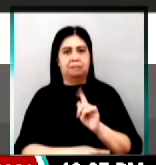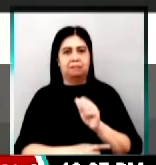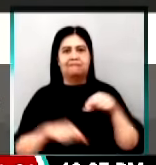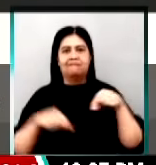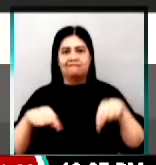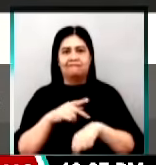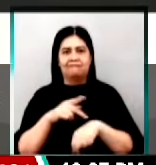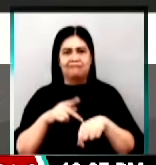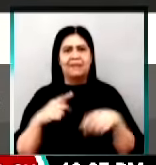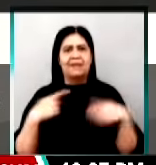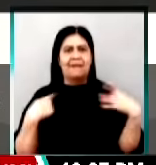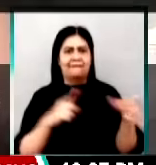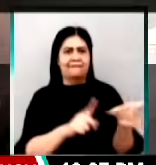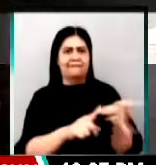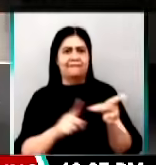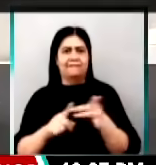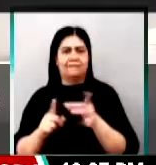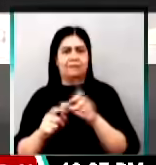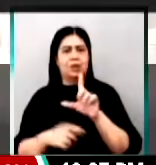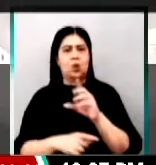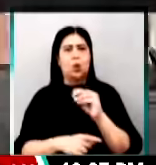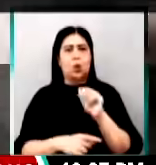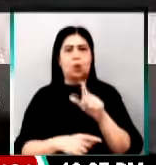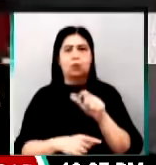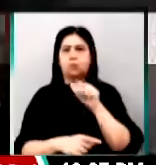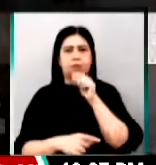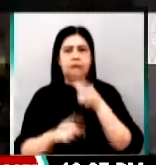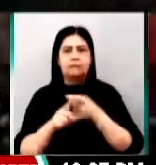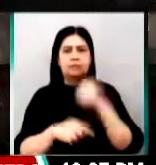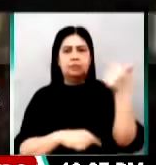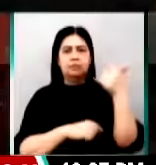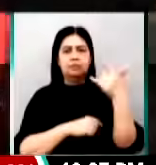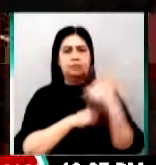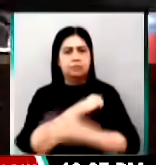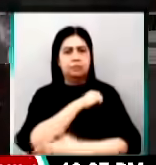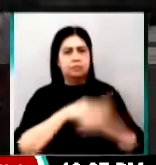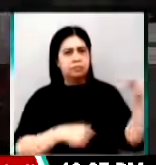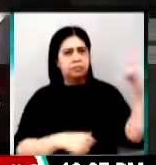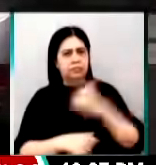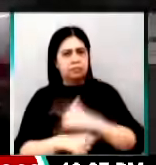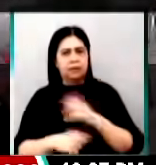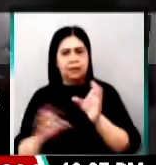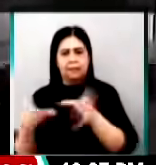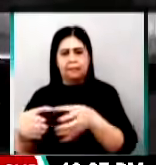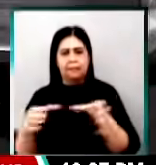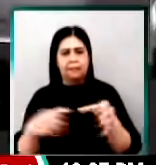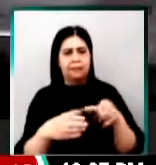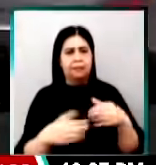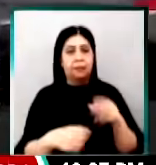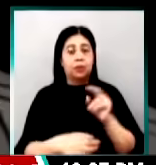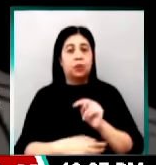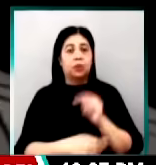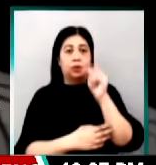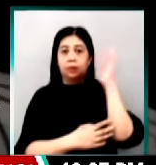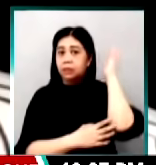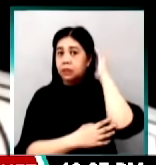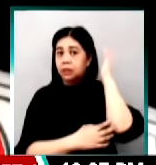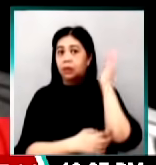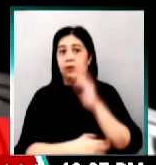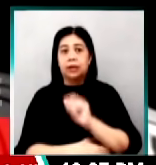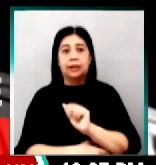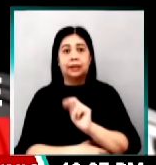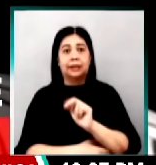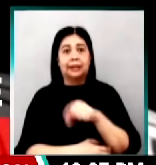sa mga local cases o yung mga hindi galing sa ibang bansa. May clustering din daw ng mga kaso sa Northern Mindanao at Antique. We were able